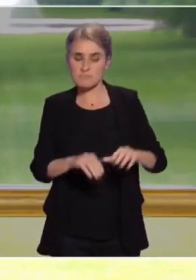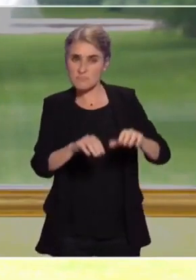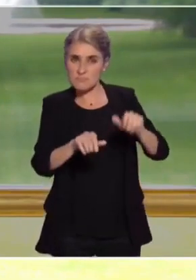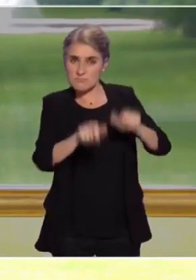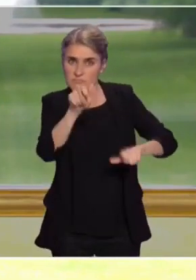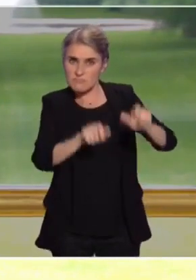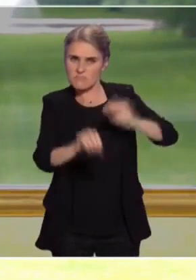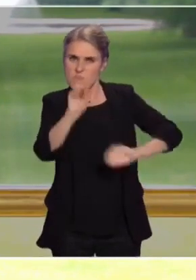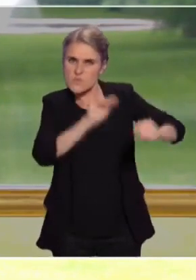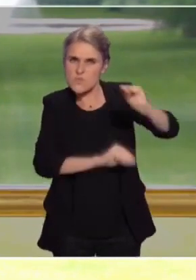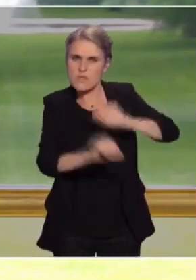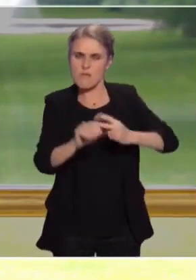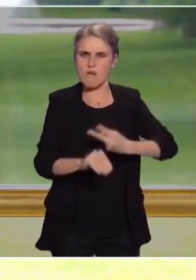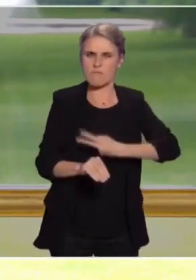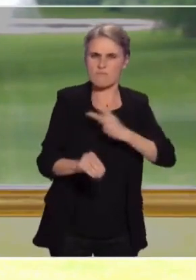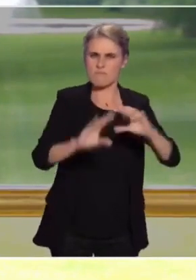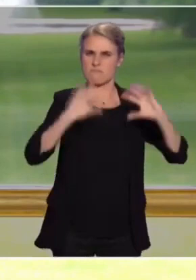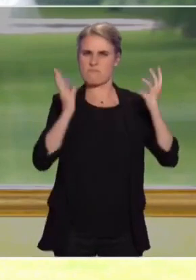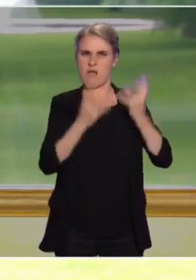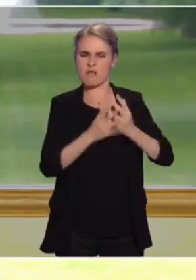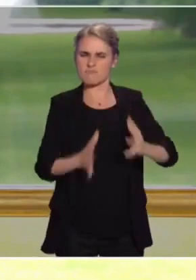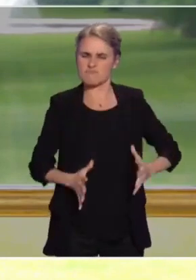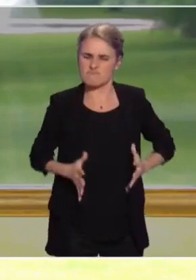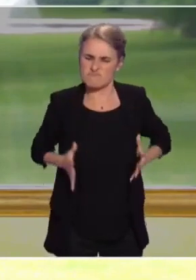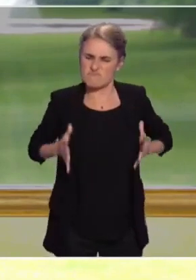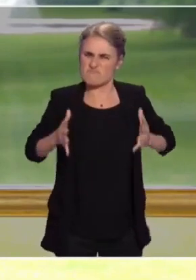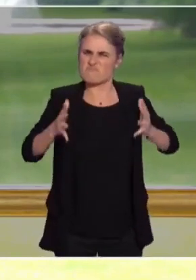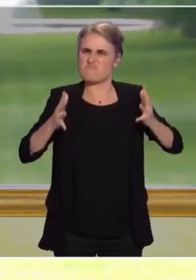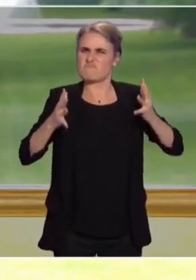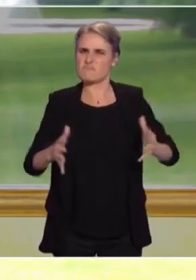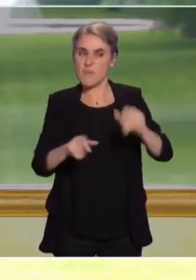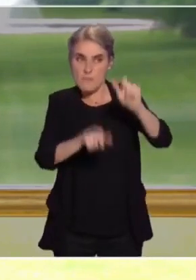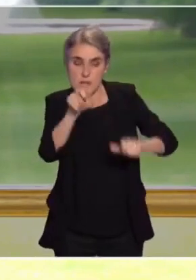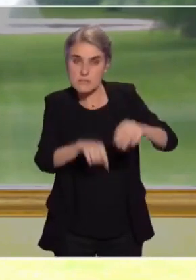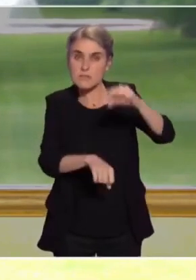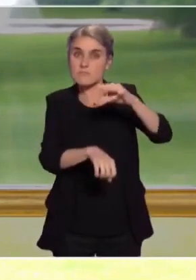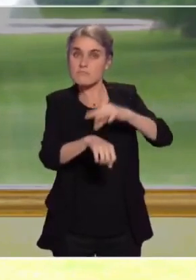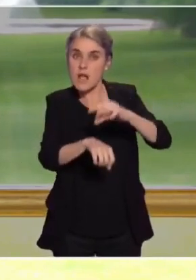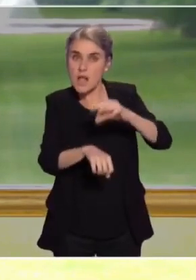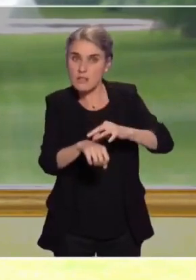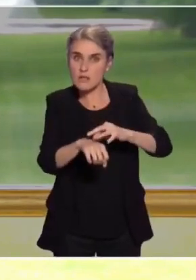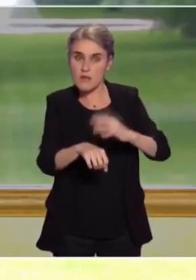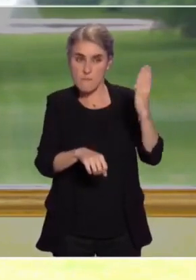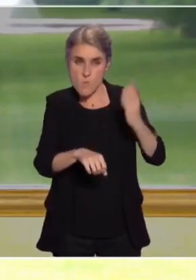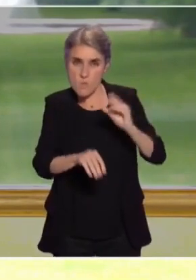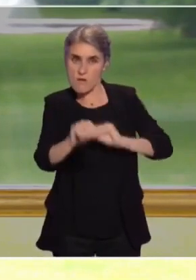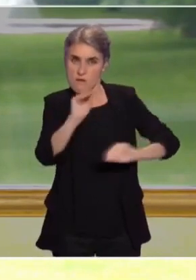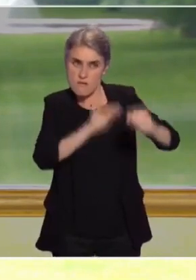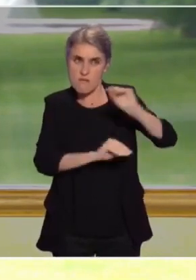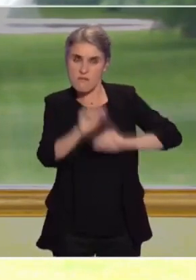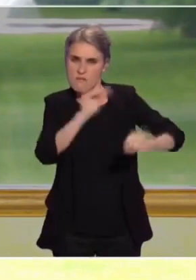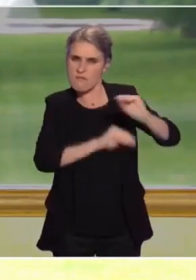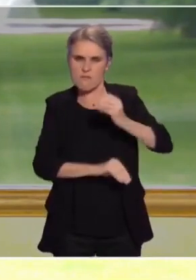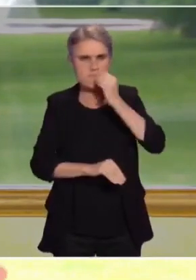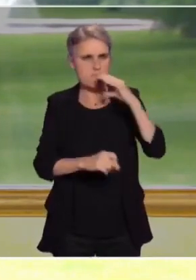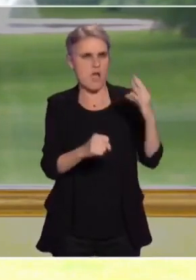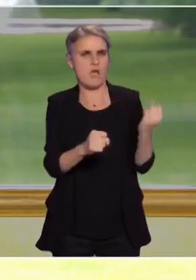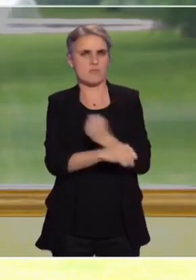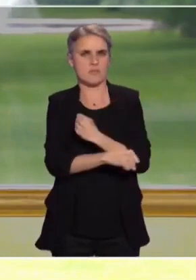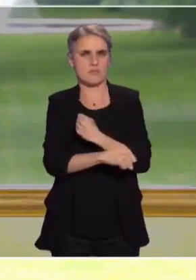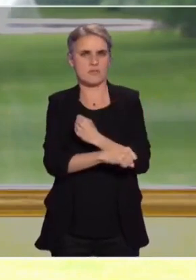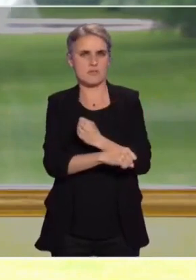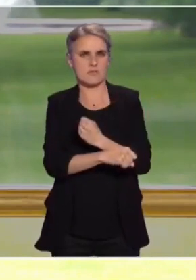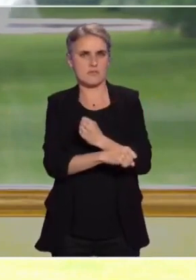et de toutes les équipes l'ensemble des malades qui en avait besoin ont pu être prises en charge à